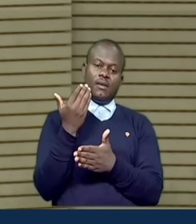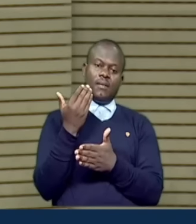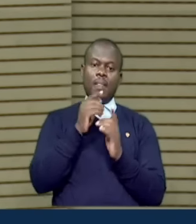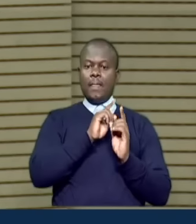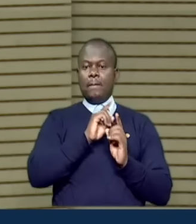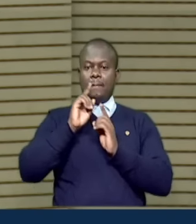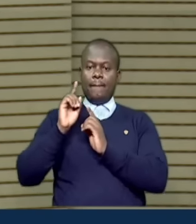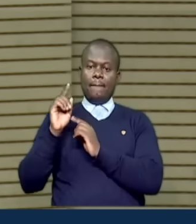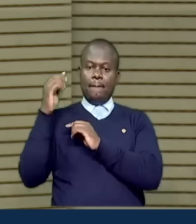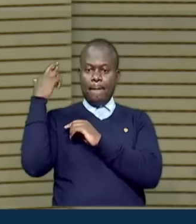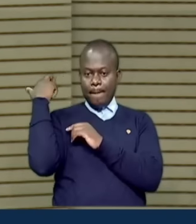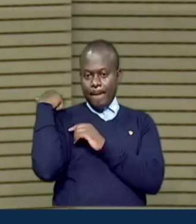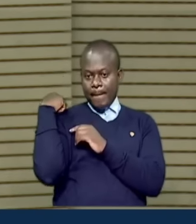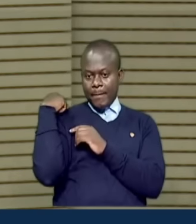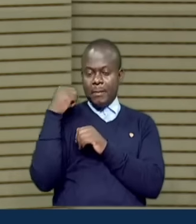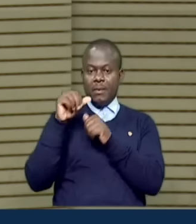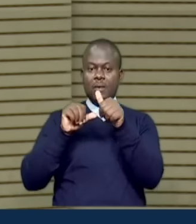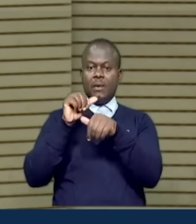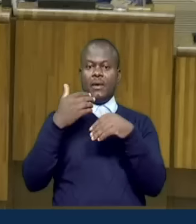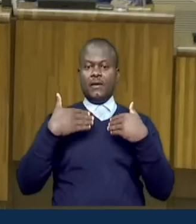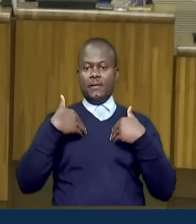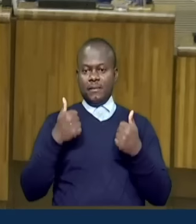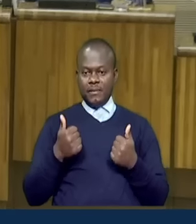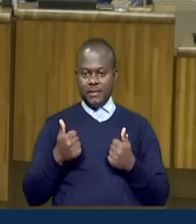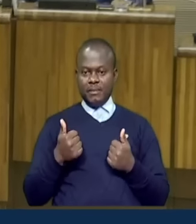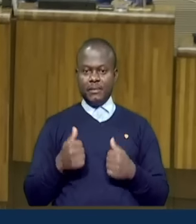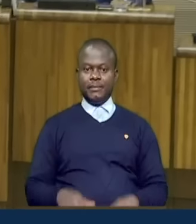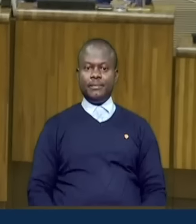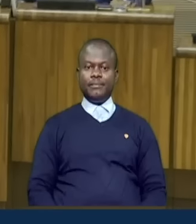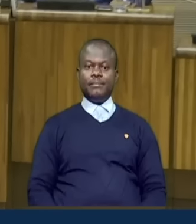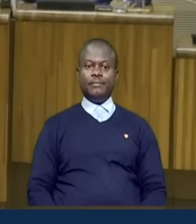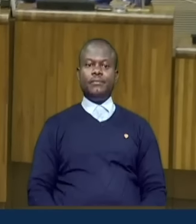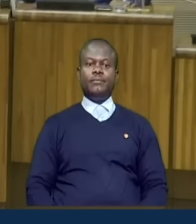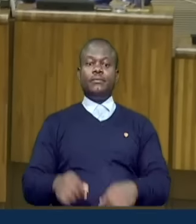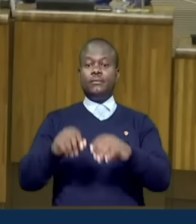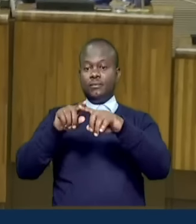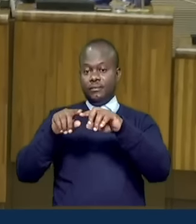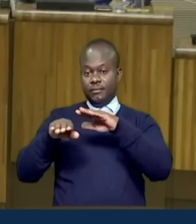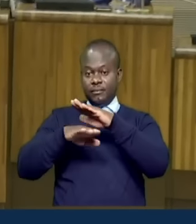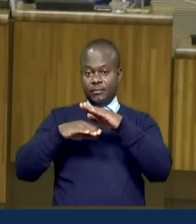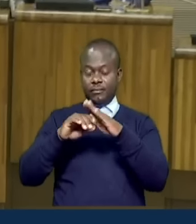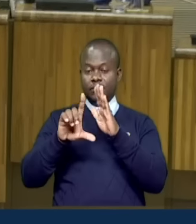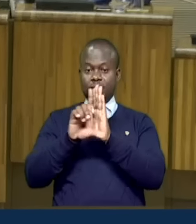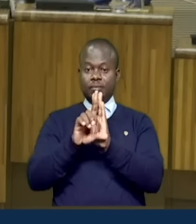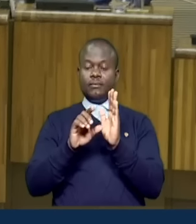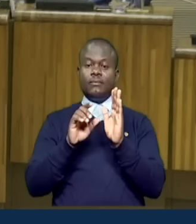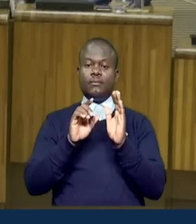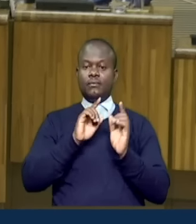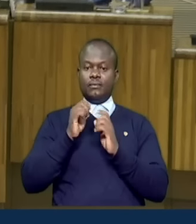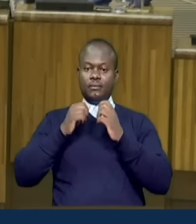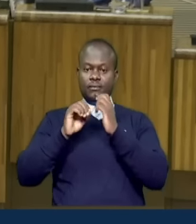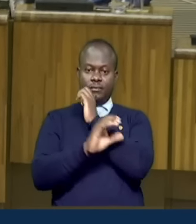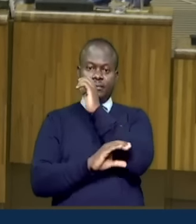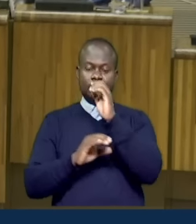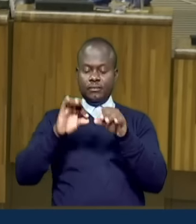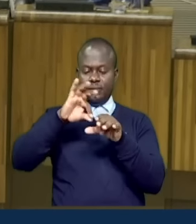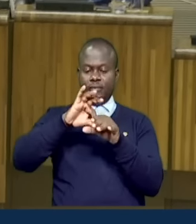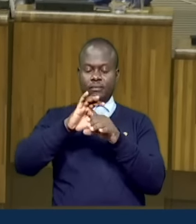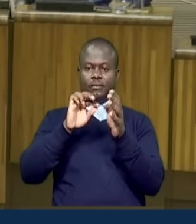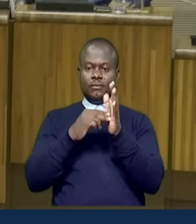cy'ingabo zishinzwe irebana n'ubuzima. Usibye ishingiro ry'umushinga w'itegeko rigenga ingabo z'igihugu hanatowe ishingiro ry'umushinga